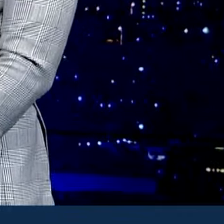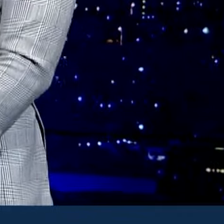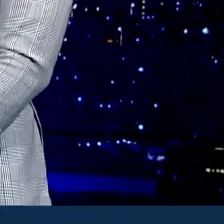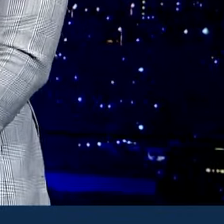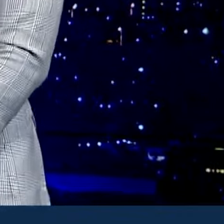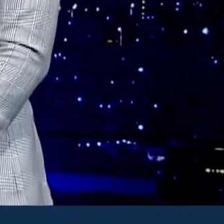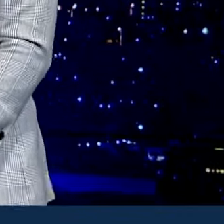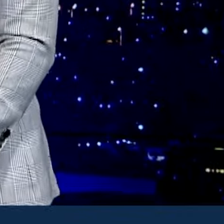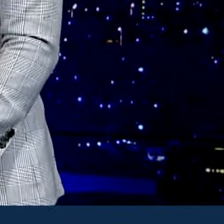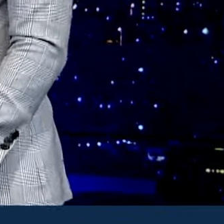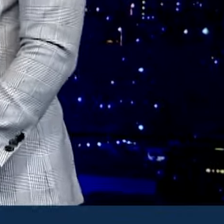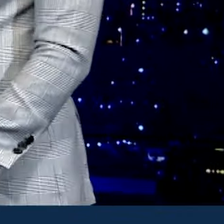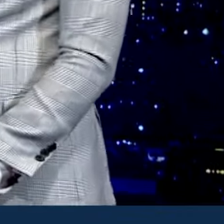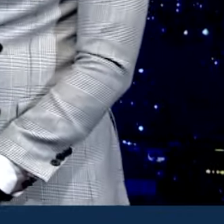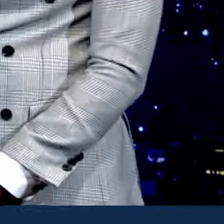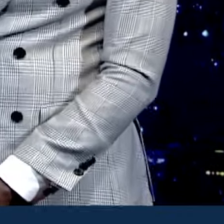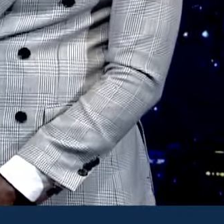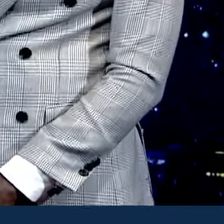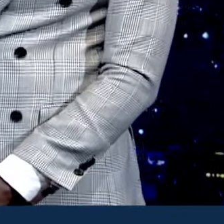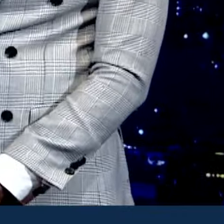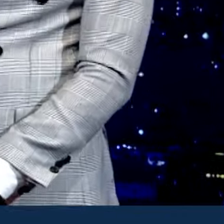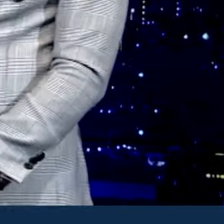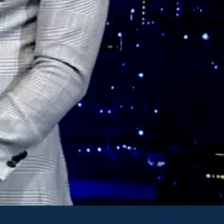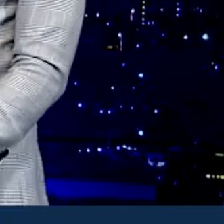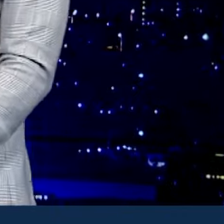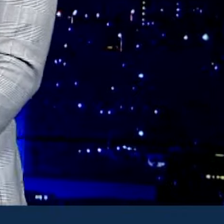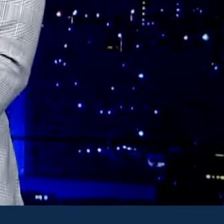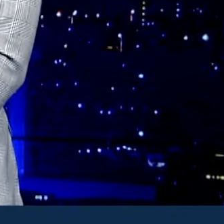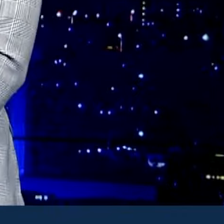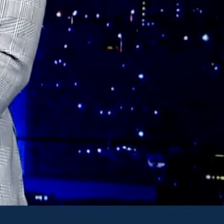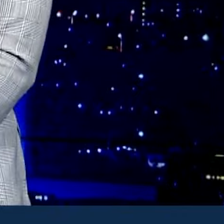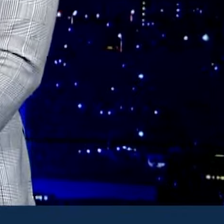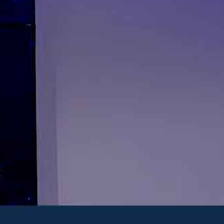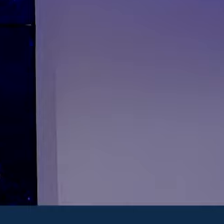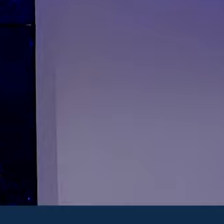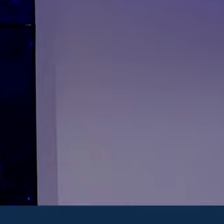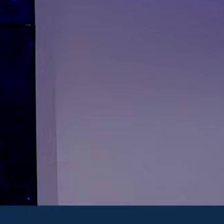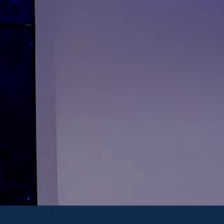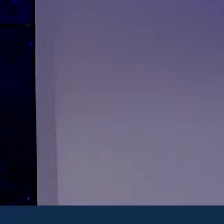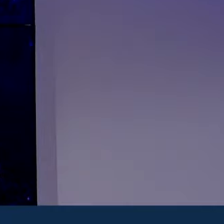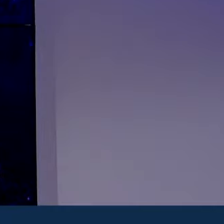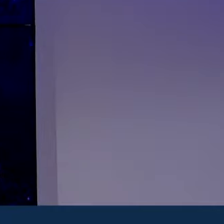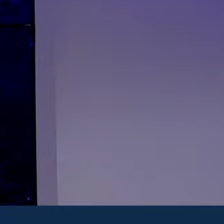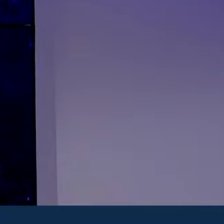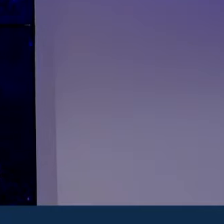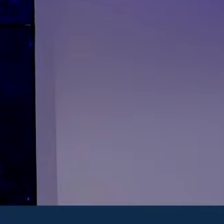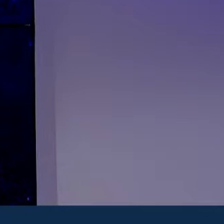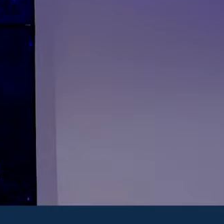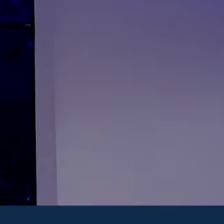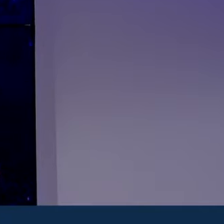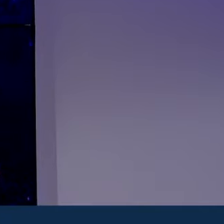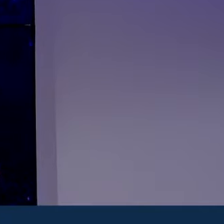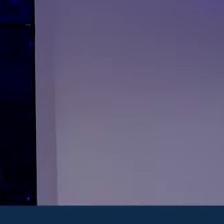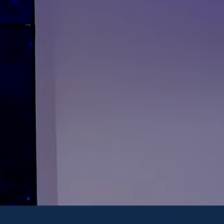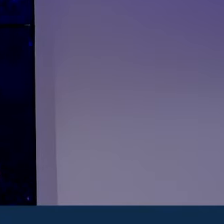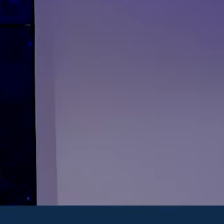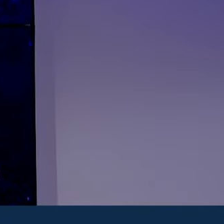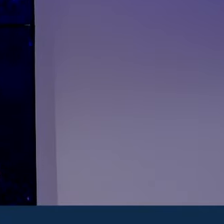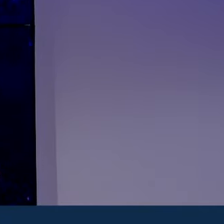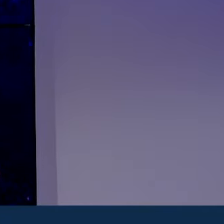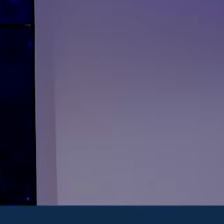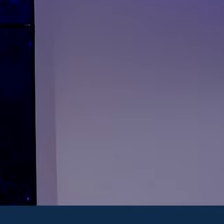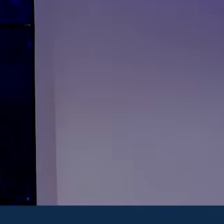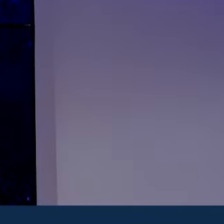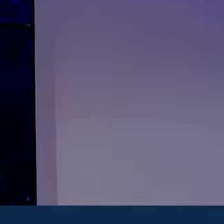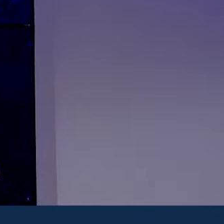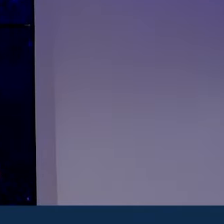ijite twihuri. Mfite indirimbo zo guhera mu myaka icumi. Yego. Imyaka icumi yo nyivuga